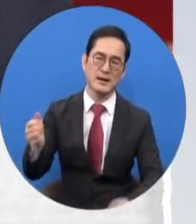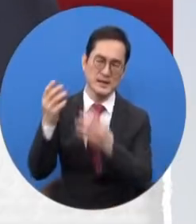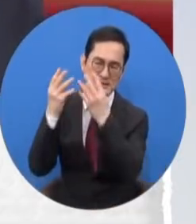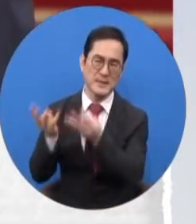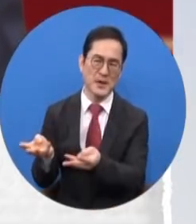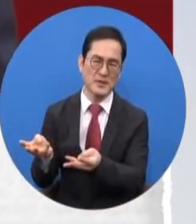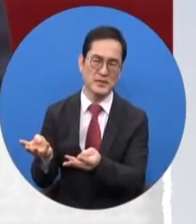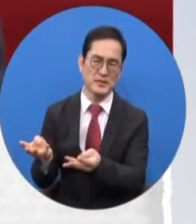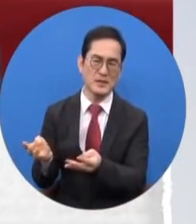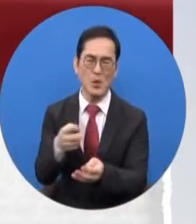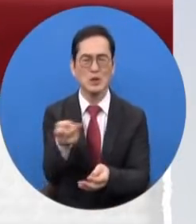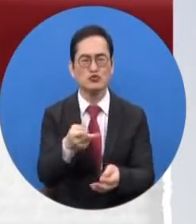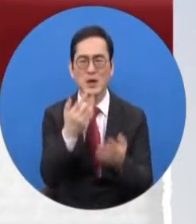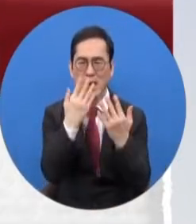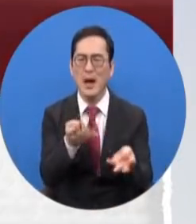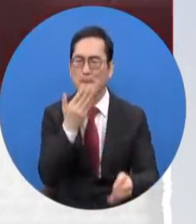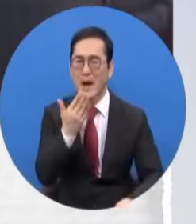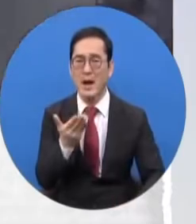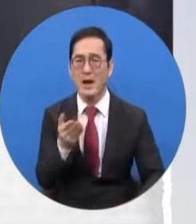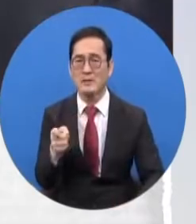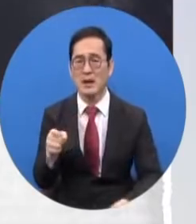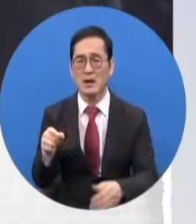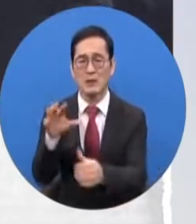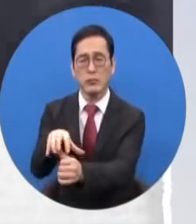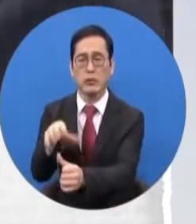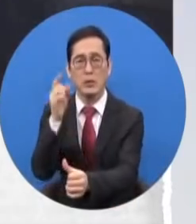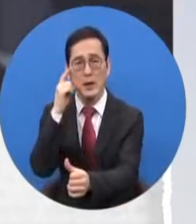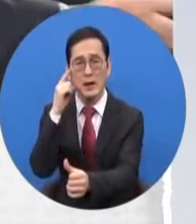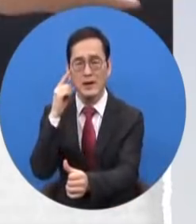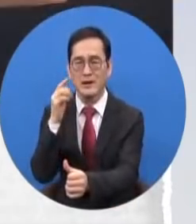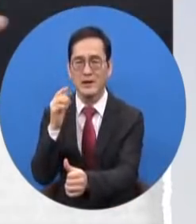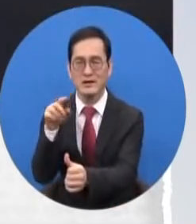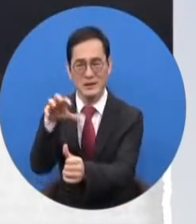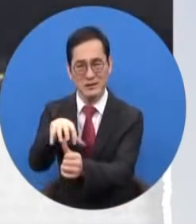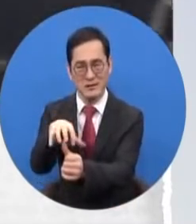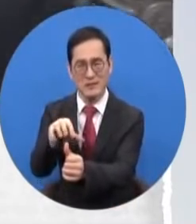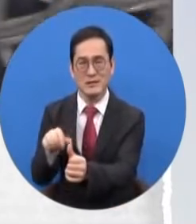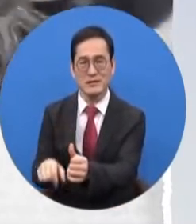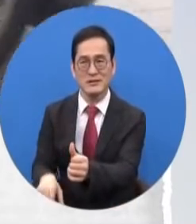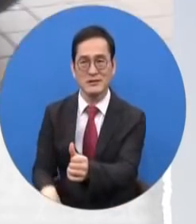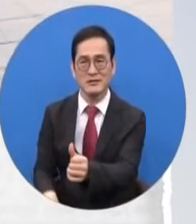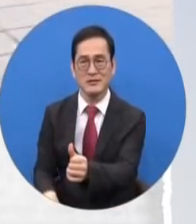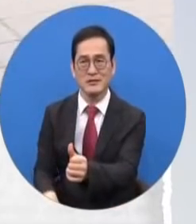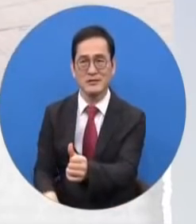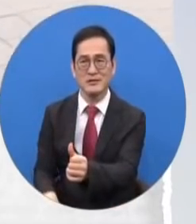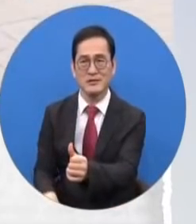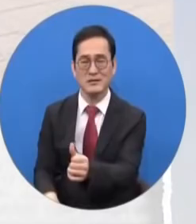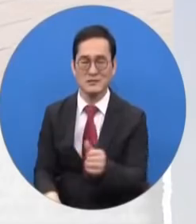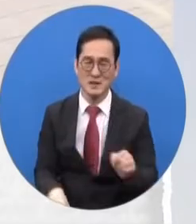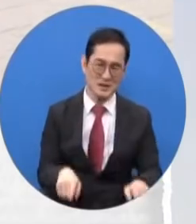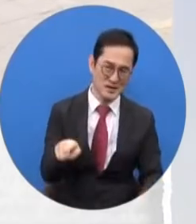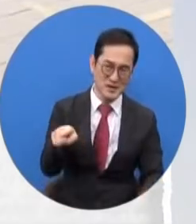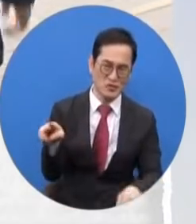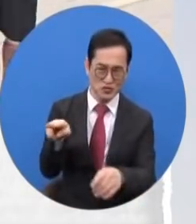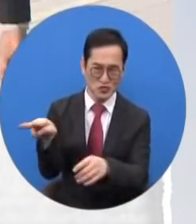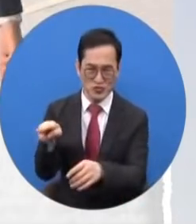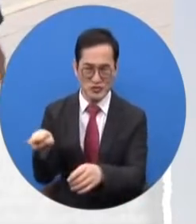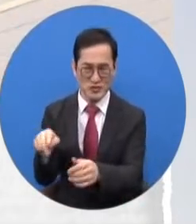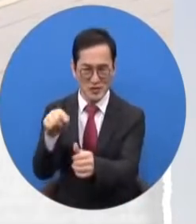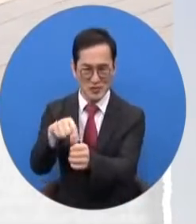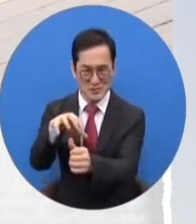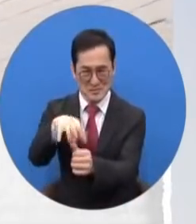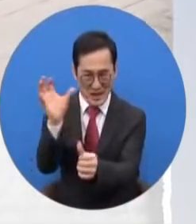둔 정치적 거래라는 이슈가 덮어지게 되면 문재인 대통령 입장에서는 사면을 섣불리 결정하기가 상당히 어려 보입니다.